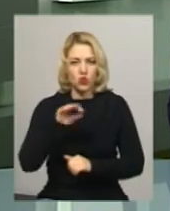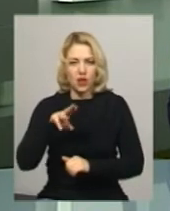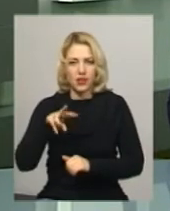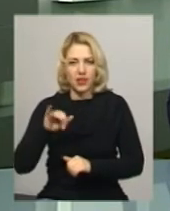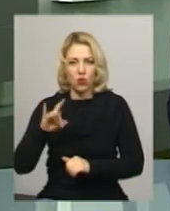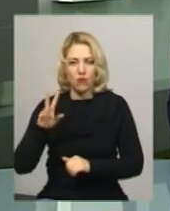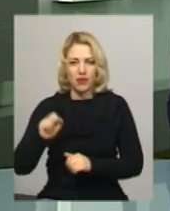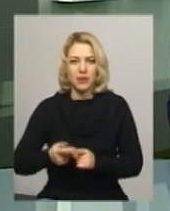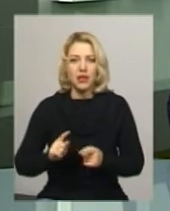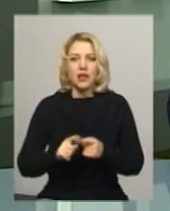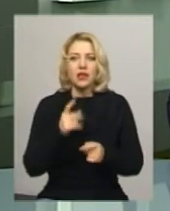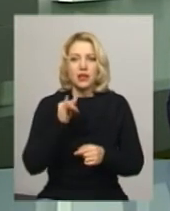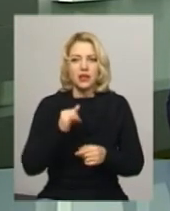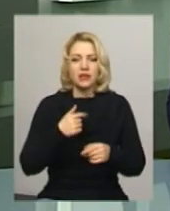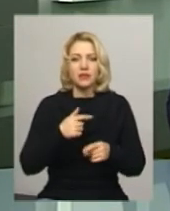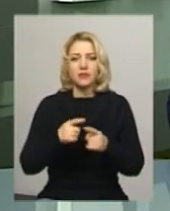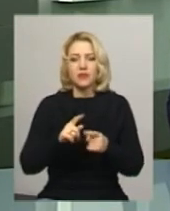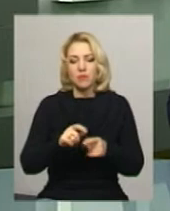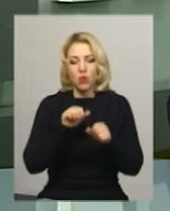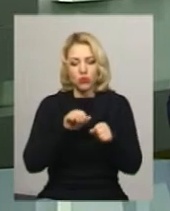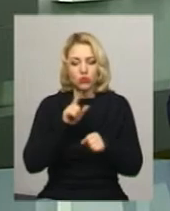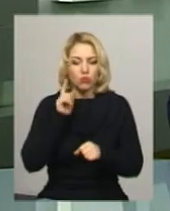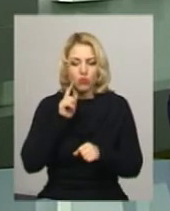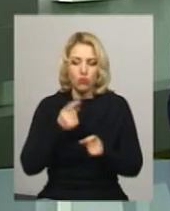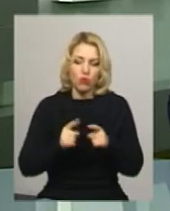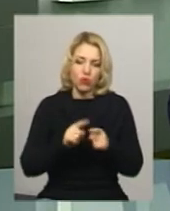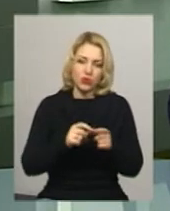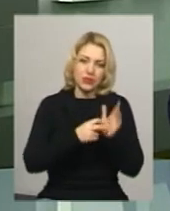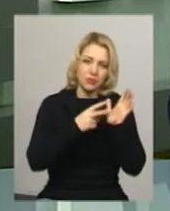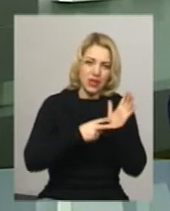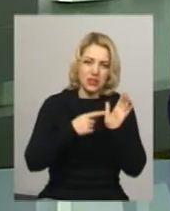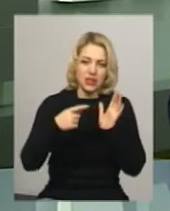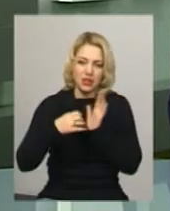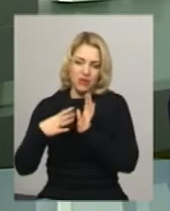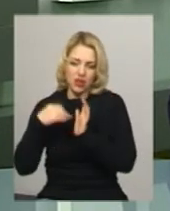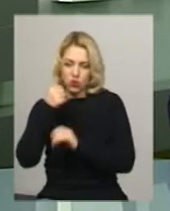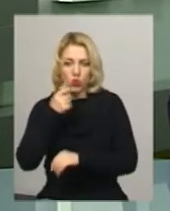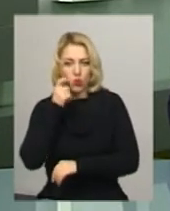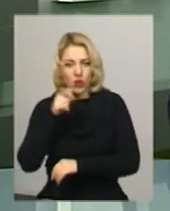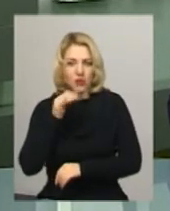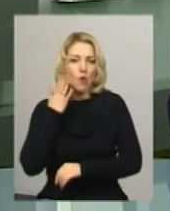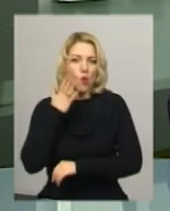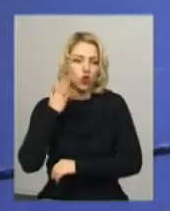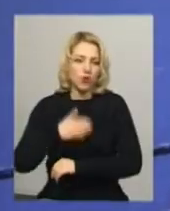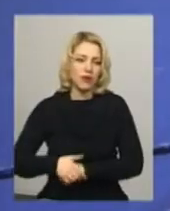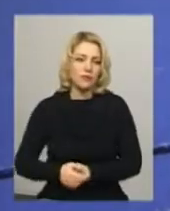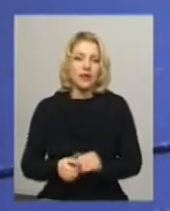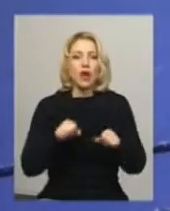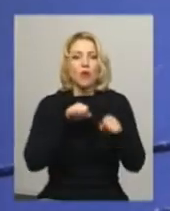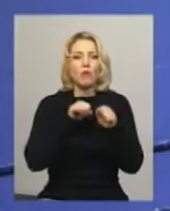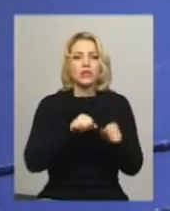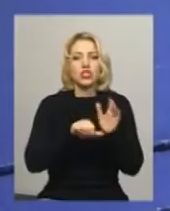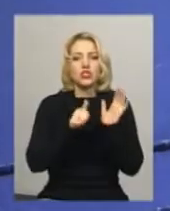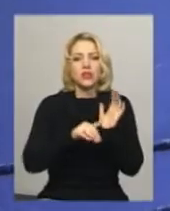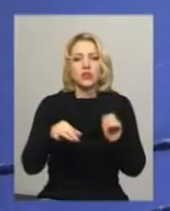Хмельницькому. Боксує молодь віком 17-18 років з України та Молдови. Світлана Поробок продовжить. Боксери з